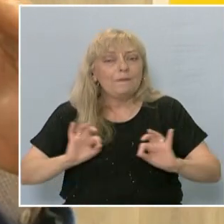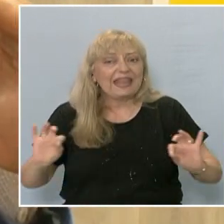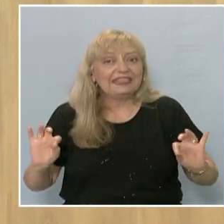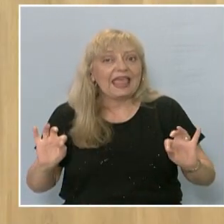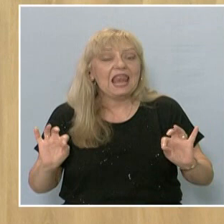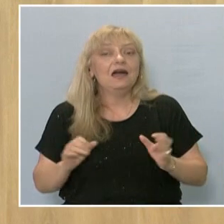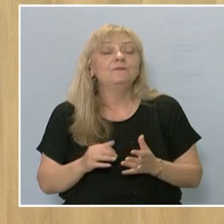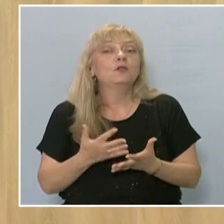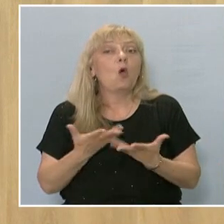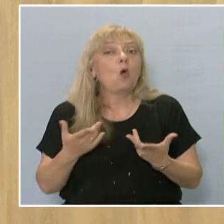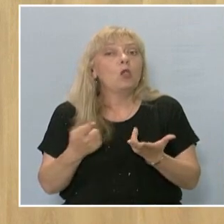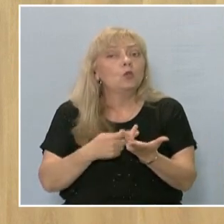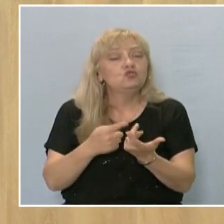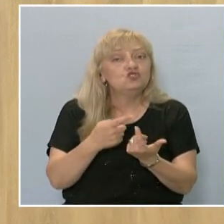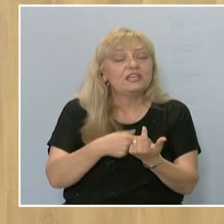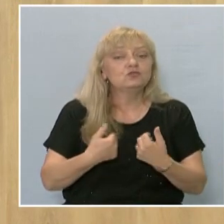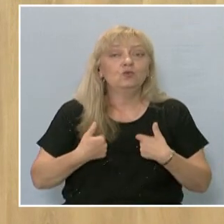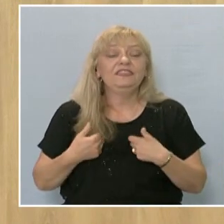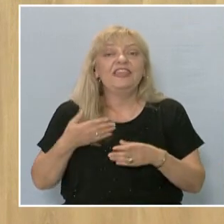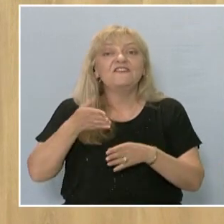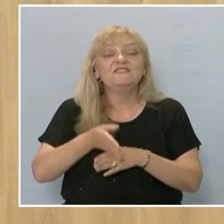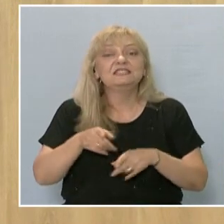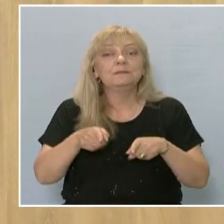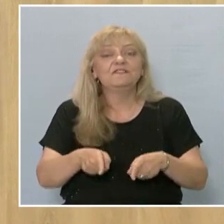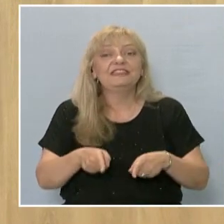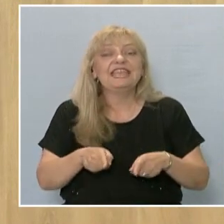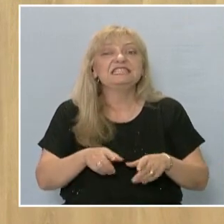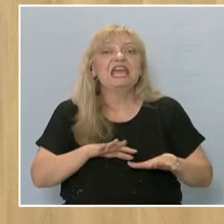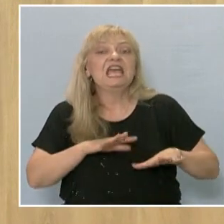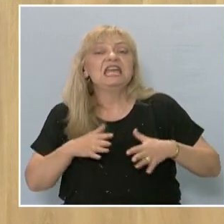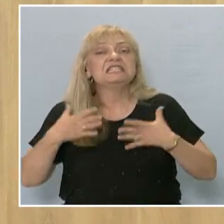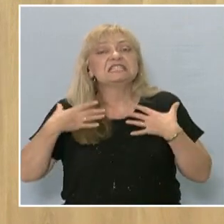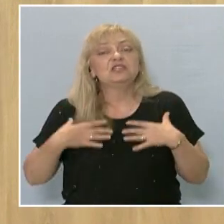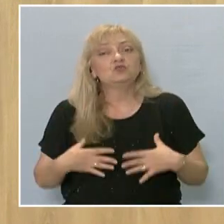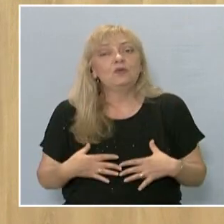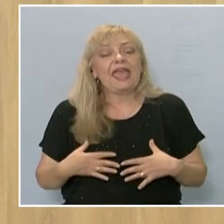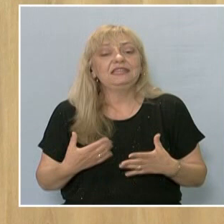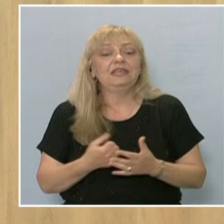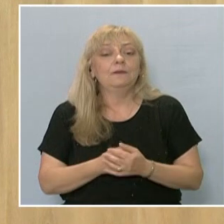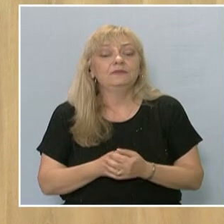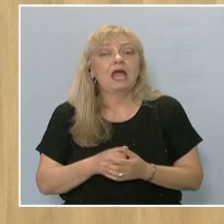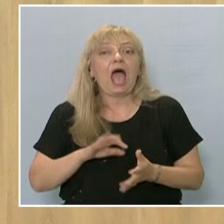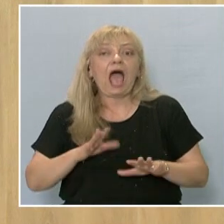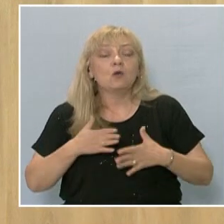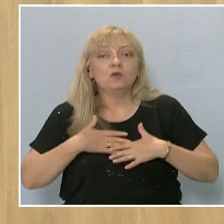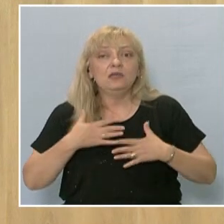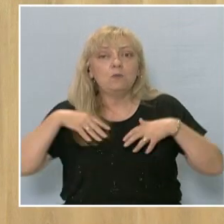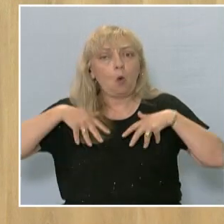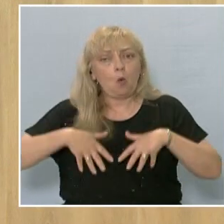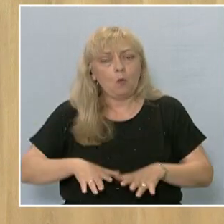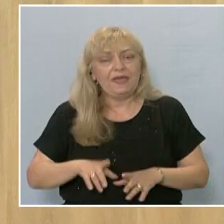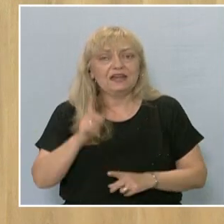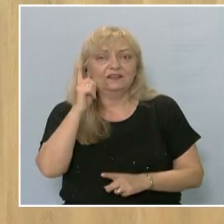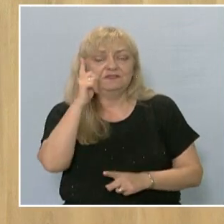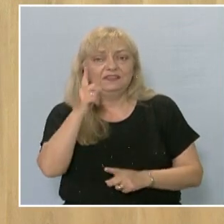всъщност колко често ние влизаме в тези състояния автохипноза има ли умора в един процес на